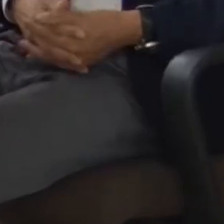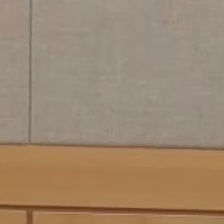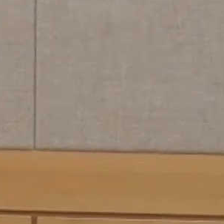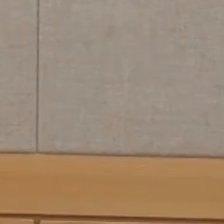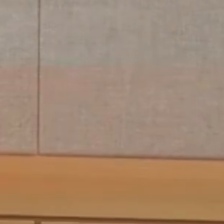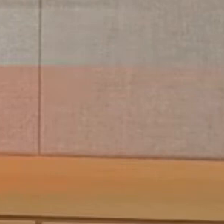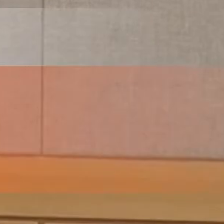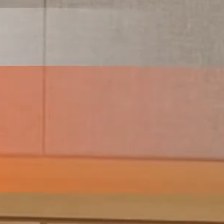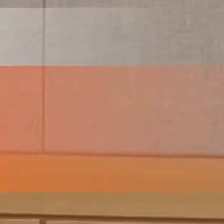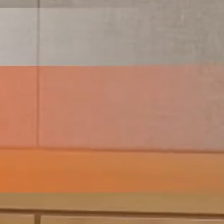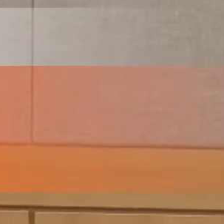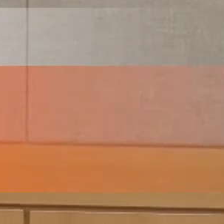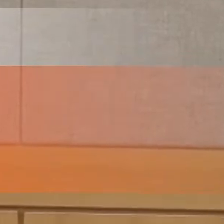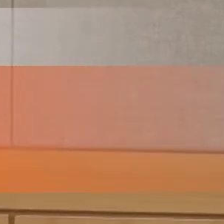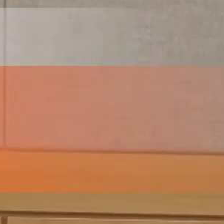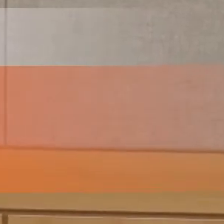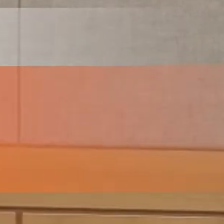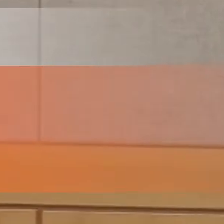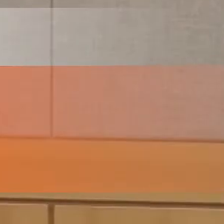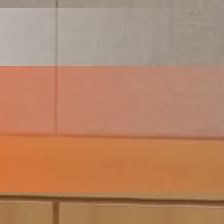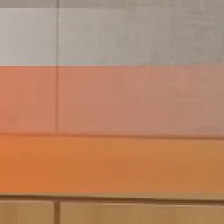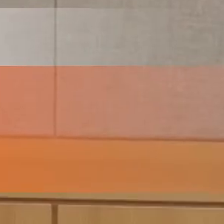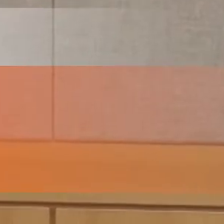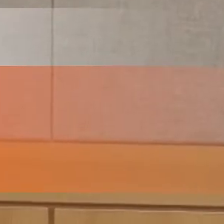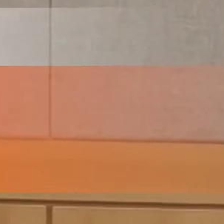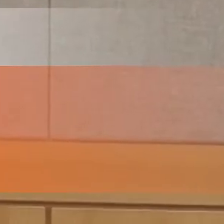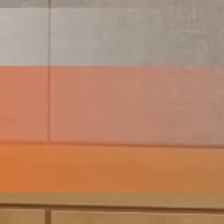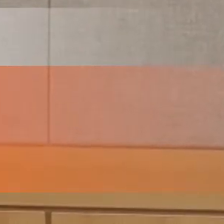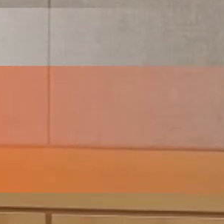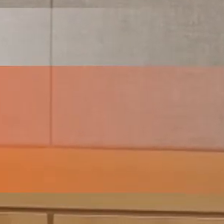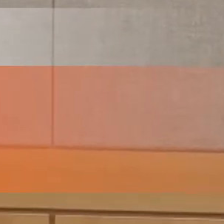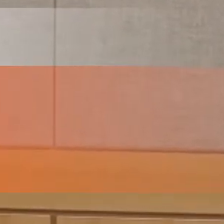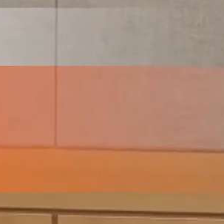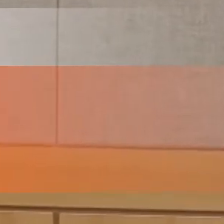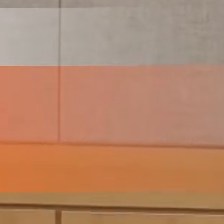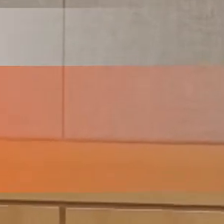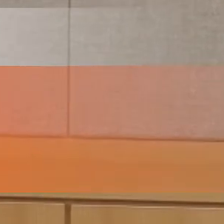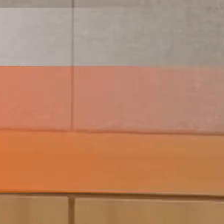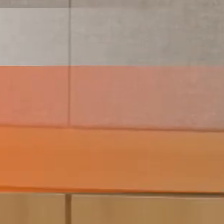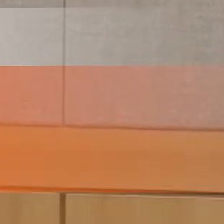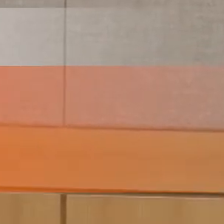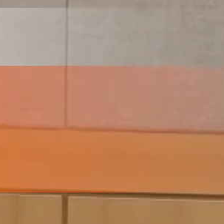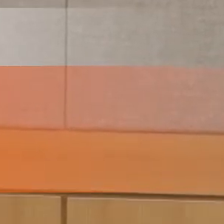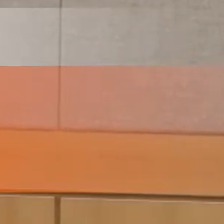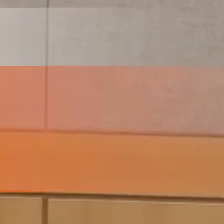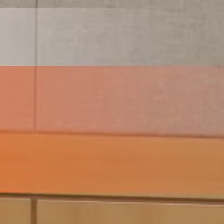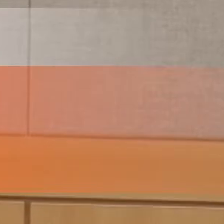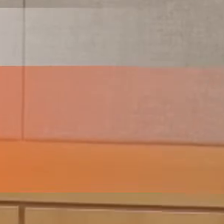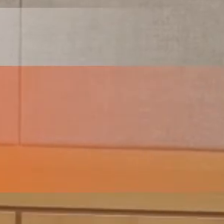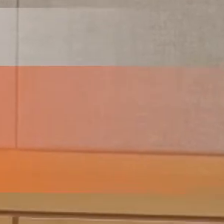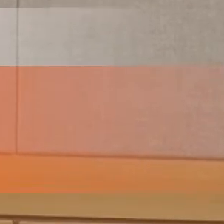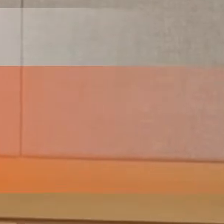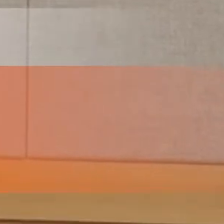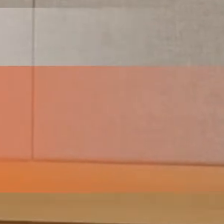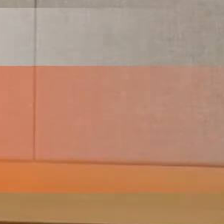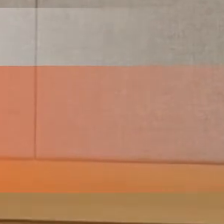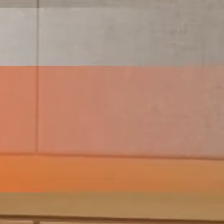선정했는데요. 온라인과 그대로 바꾸고 나서 이제 두 번째 추첨인데요. 바꾸고